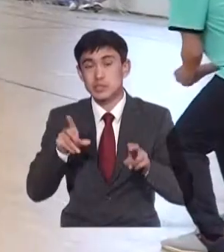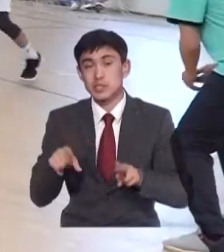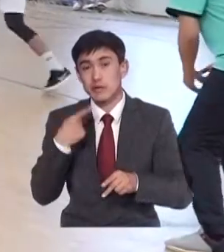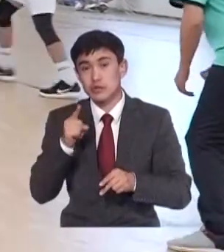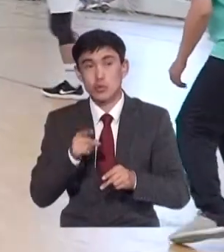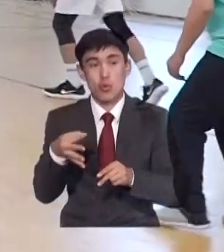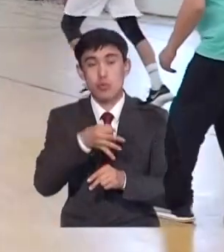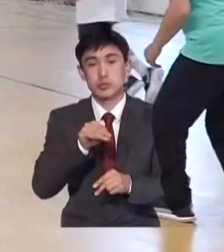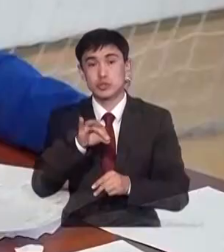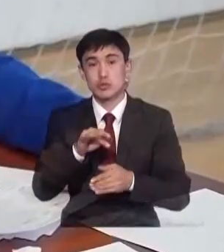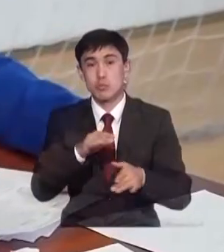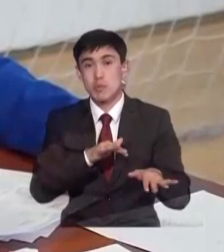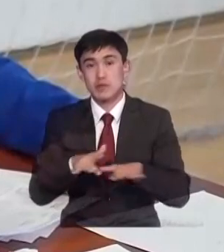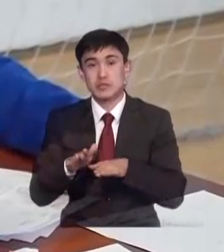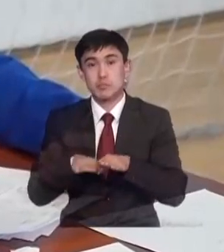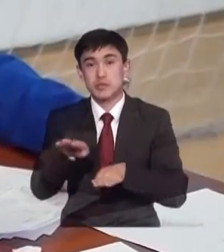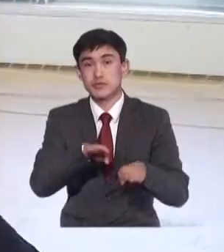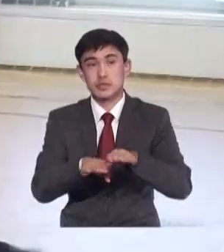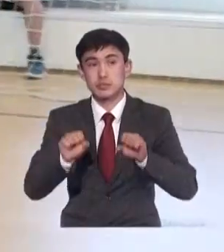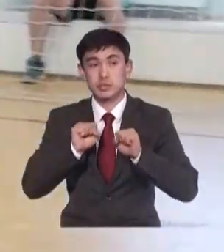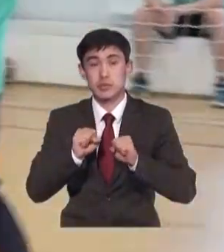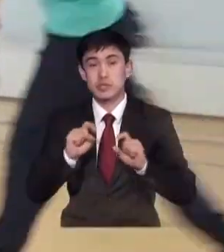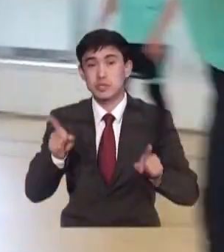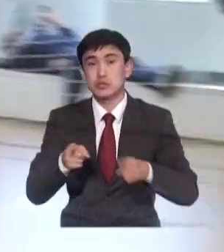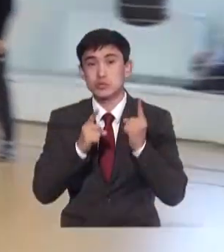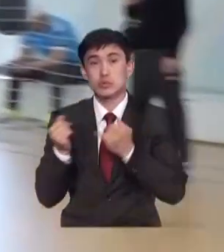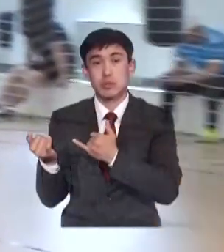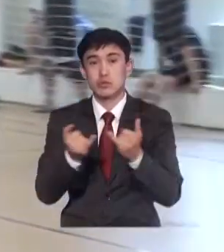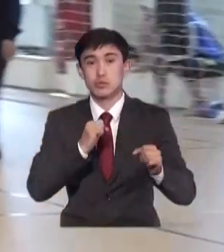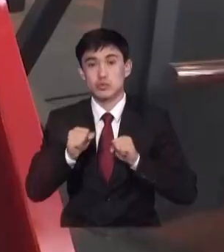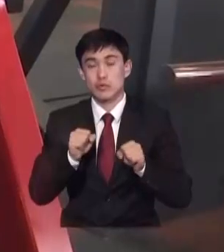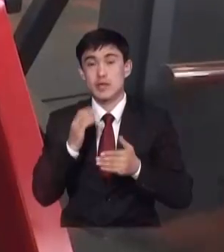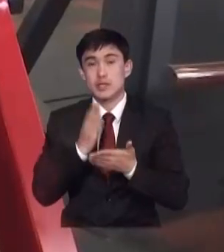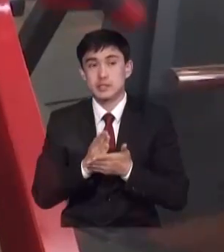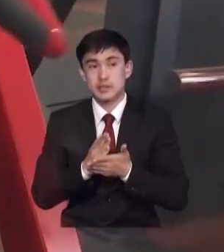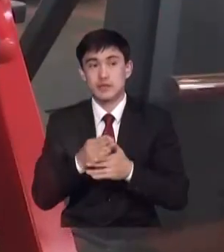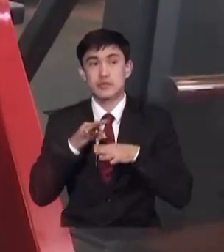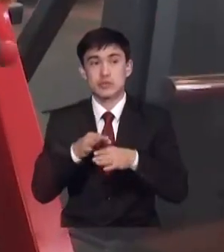что в области ЖТСУ для продвижения перспективных спортсменов создаются благоприятные условия. Наряду с